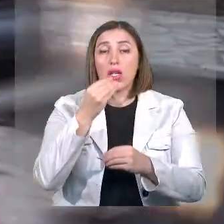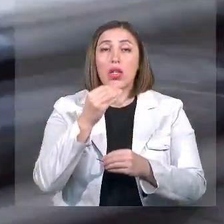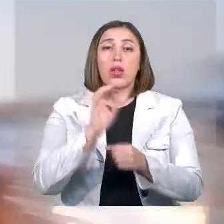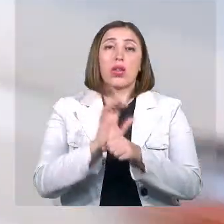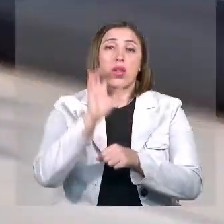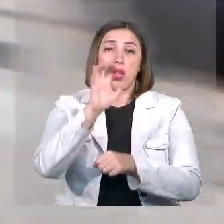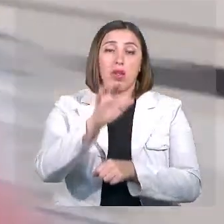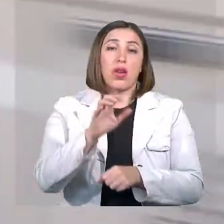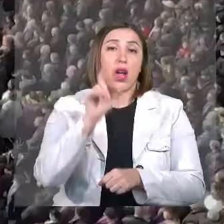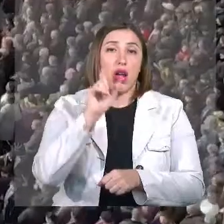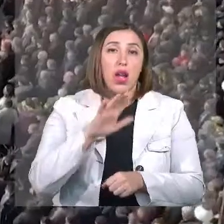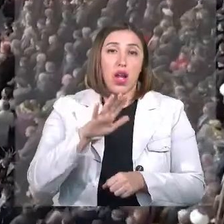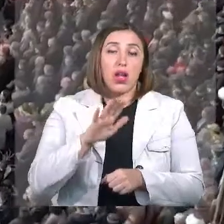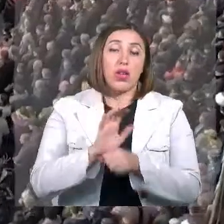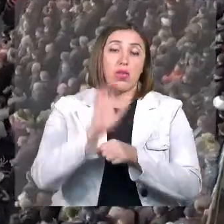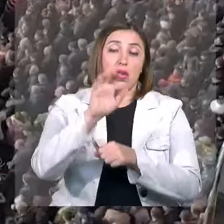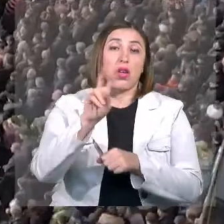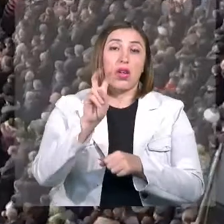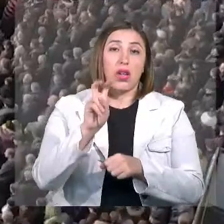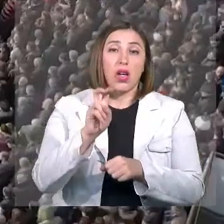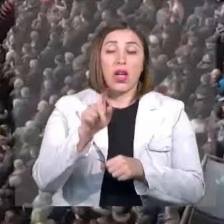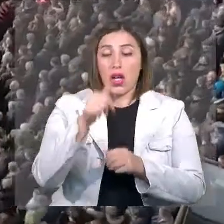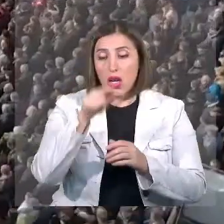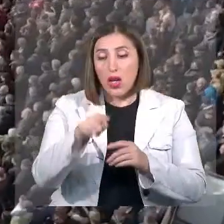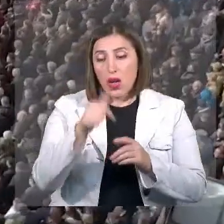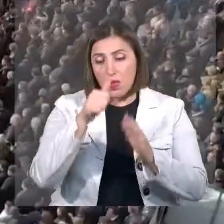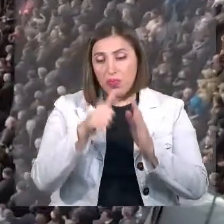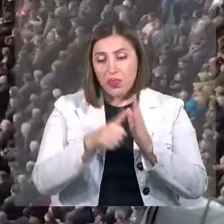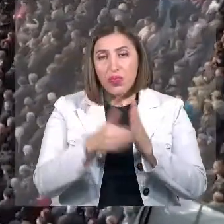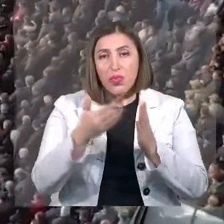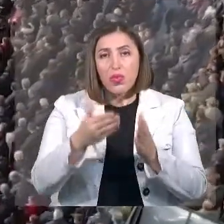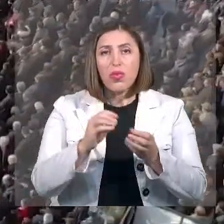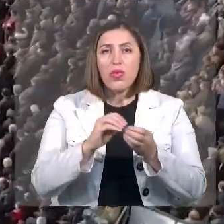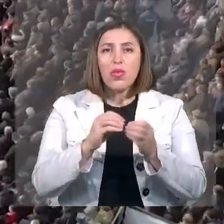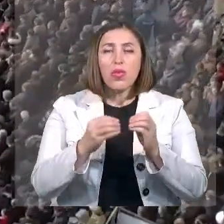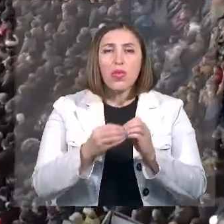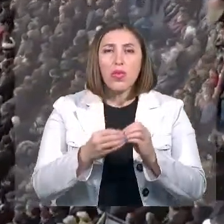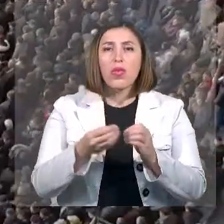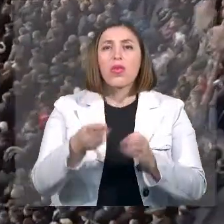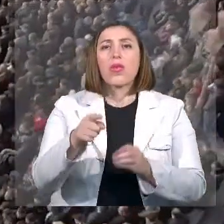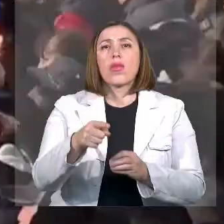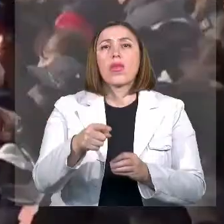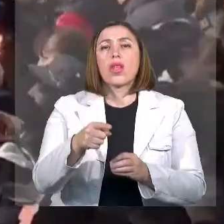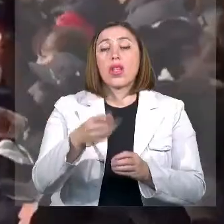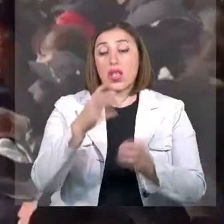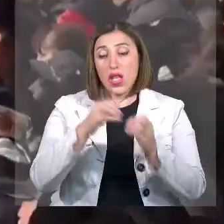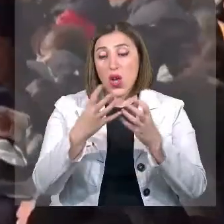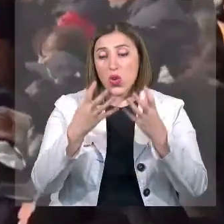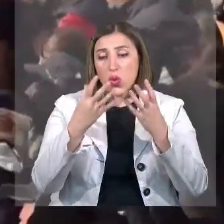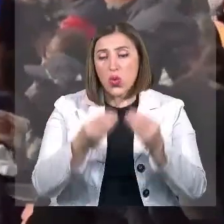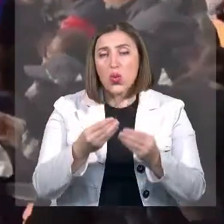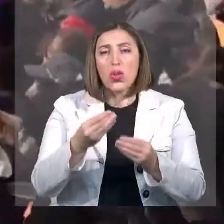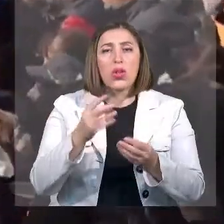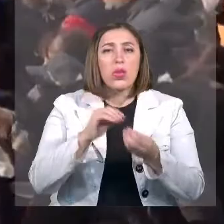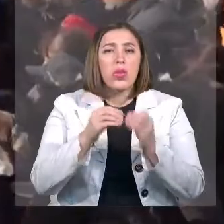Հայաստանից Արցախ հասել։ Բլոկադայի կես ամսում ամենօր խորանում է սննդի դեղորայքի վառելիքի ճգնաժամը։